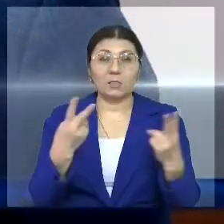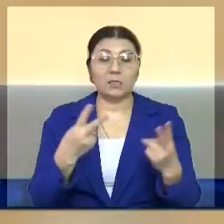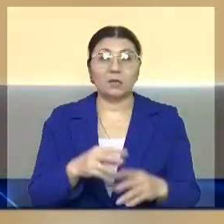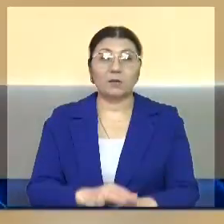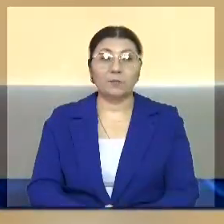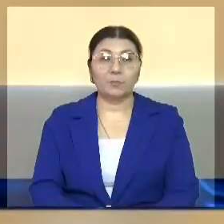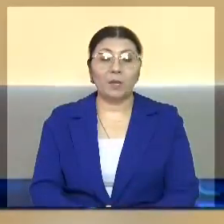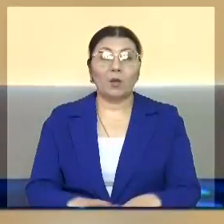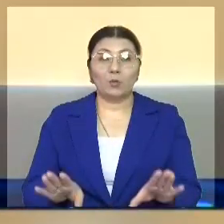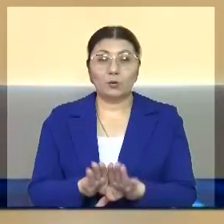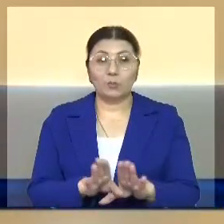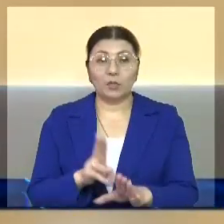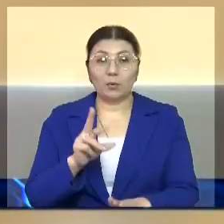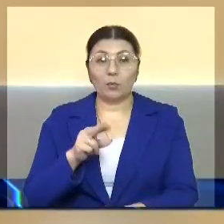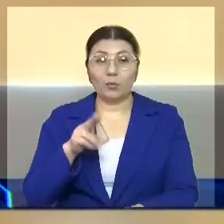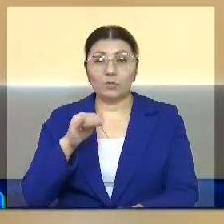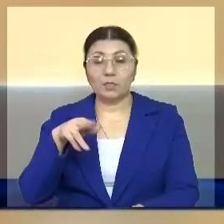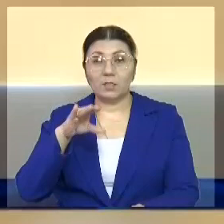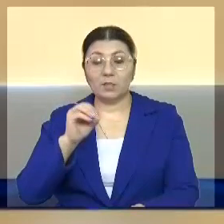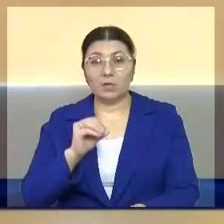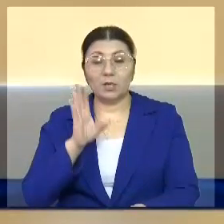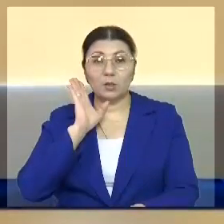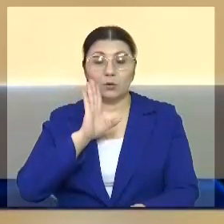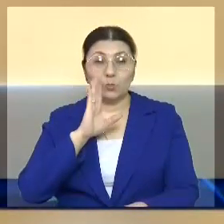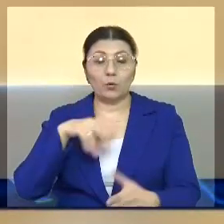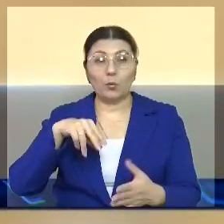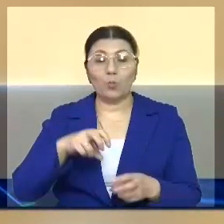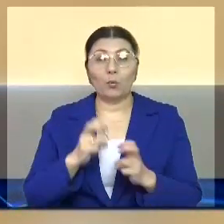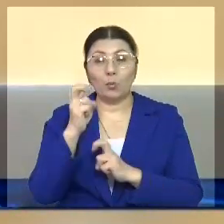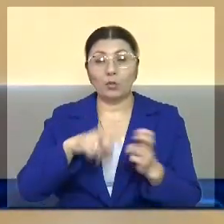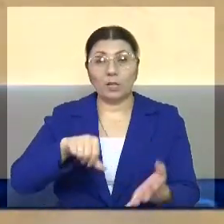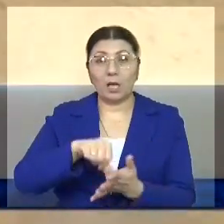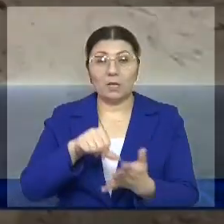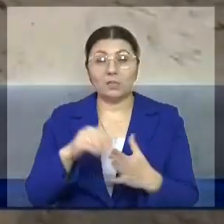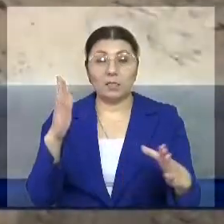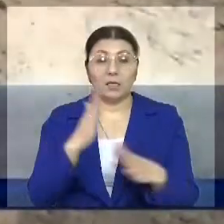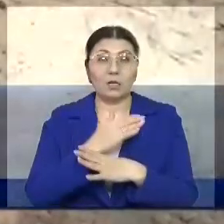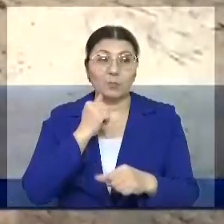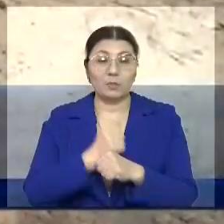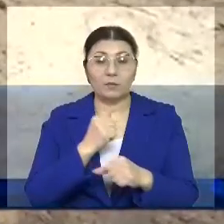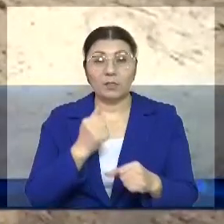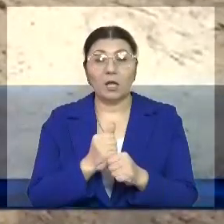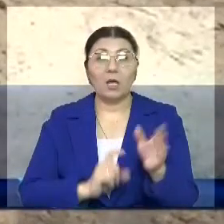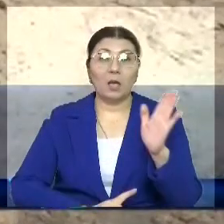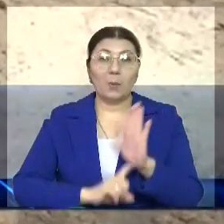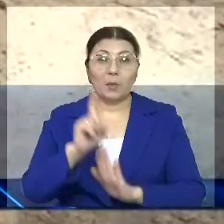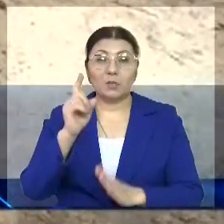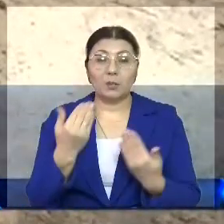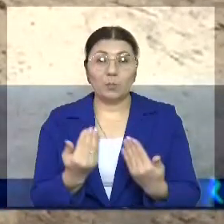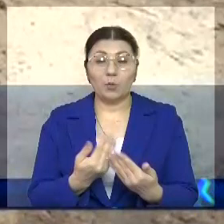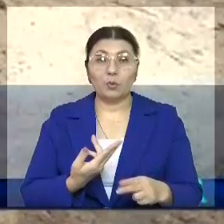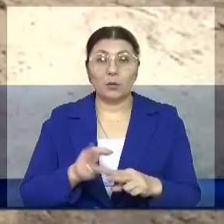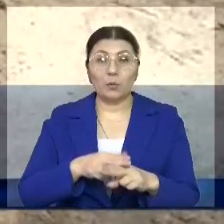бойынша. Сондай ақ көкжиде жерасты сулары кен орнына қатысты экологиялық жұмыстар да қайта қолға алынады. Айта кетейік, бүгінде